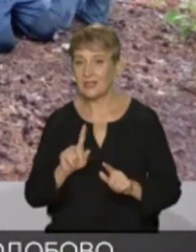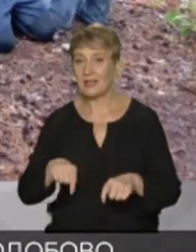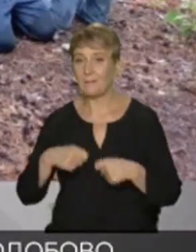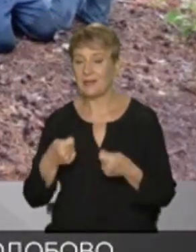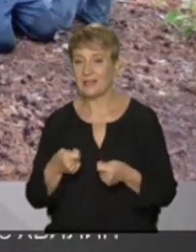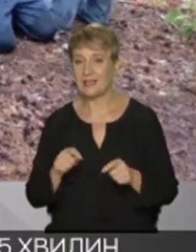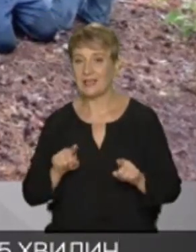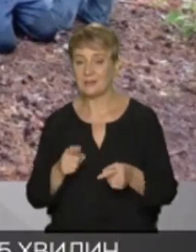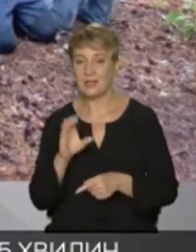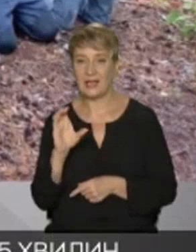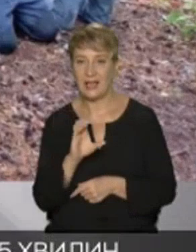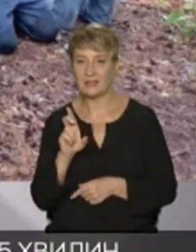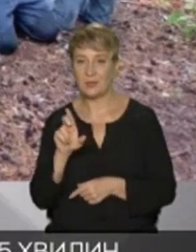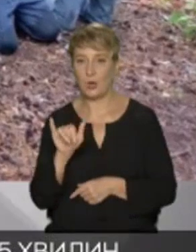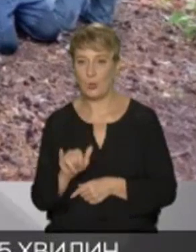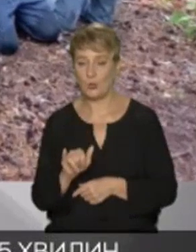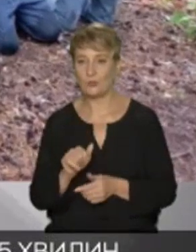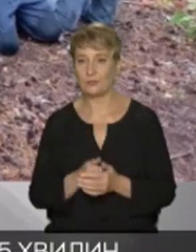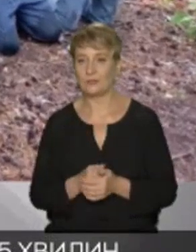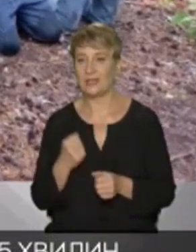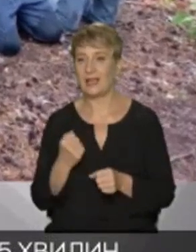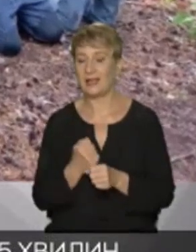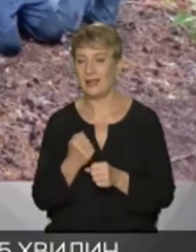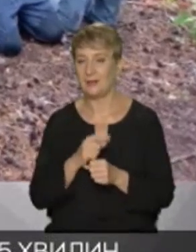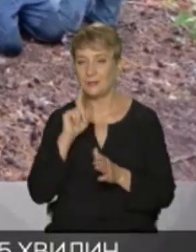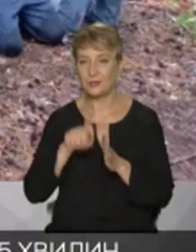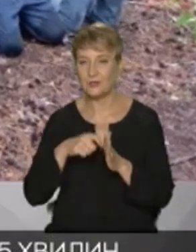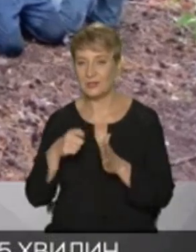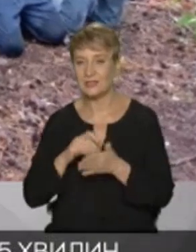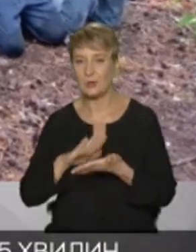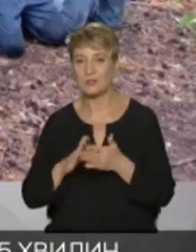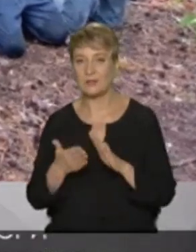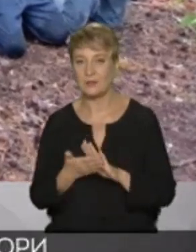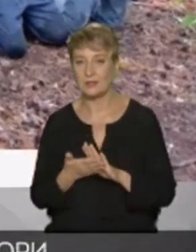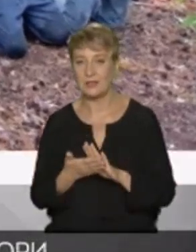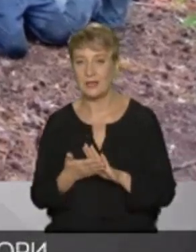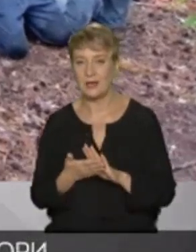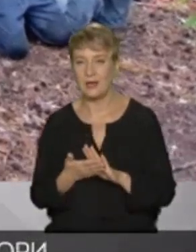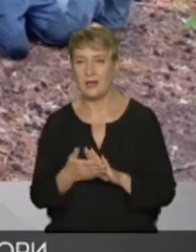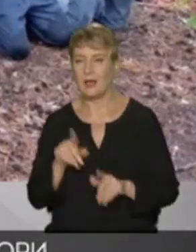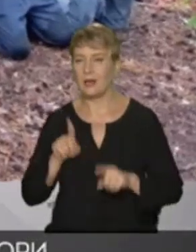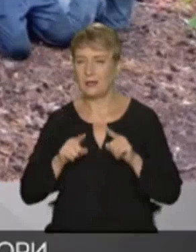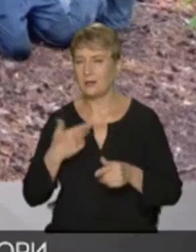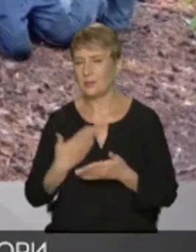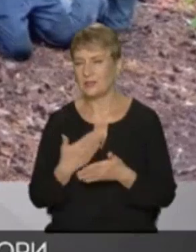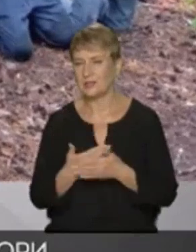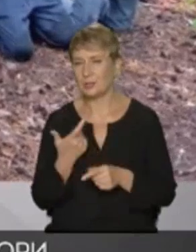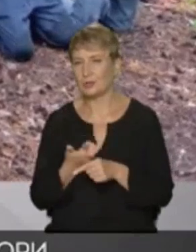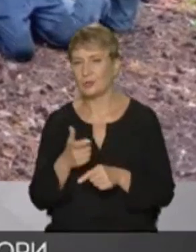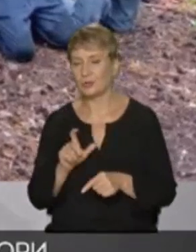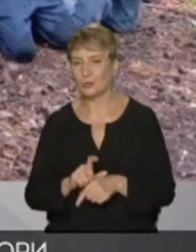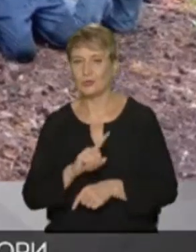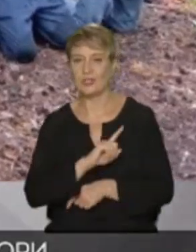затриманих СБУ для роботи, встановлення всіх обставин, але, знаєте, іноді мені здається, що дуже